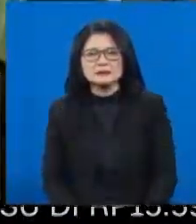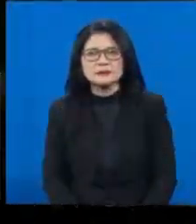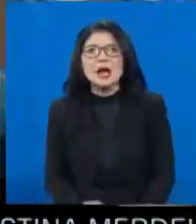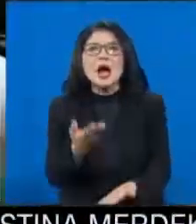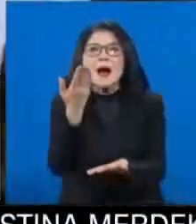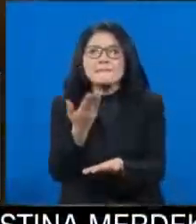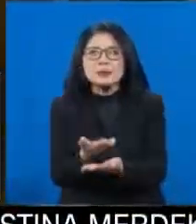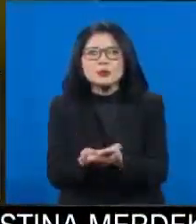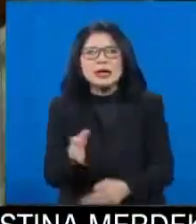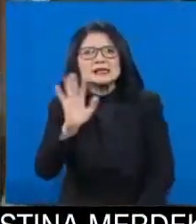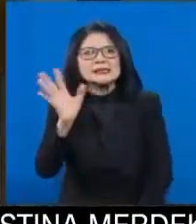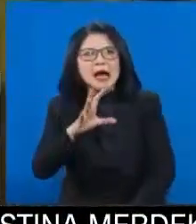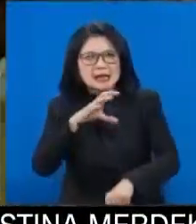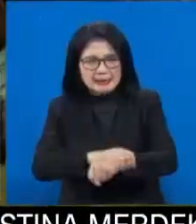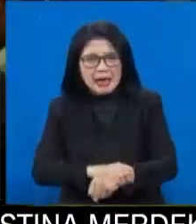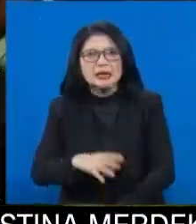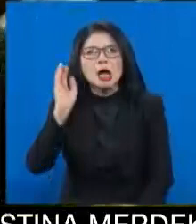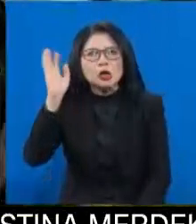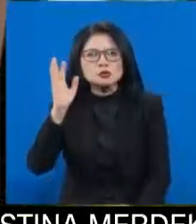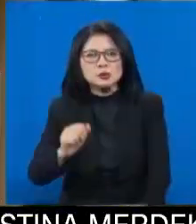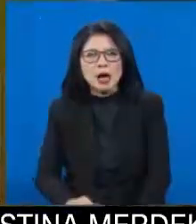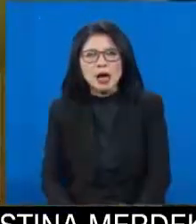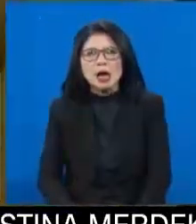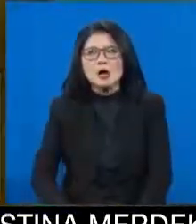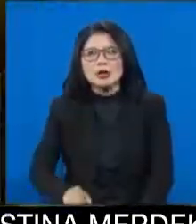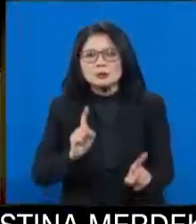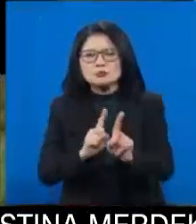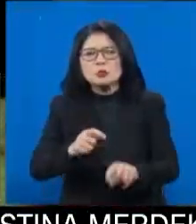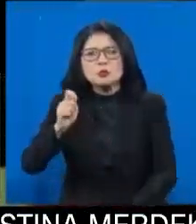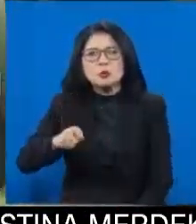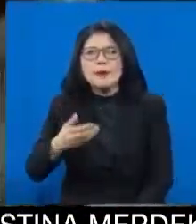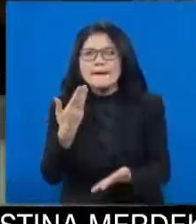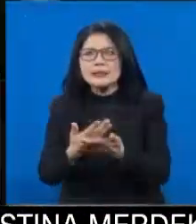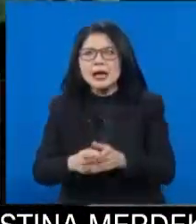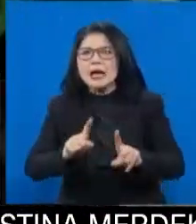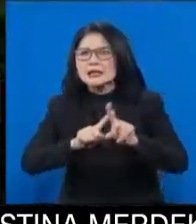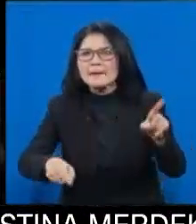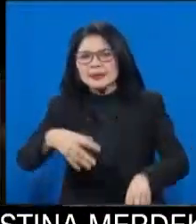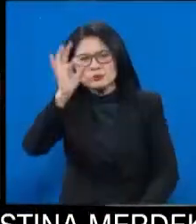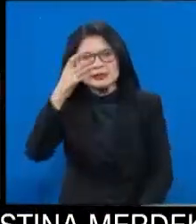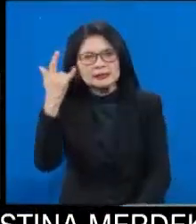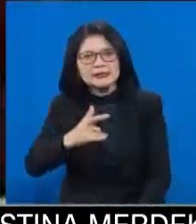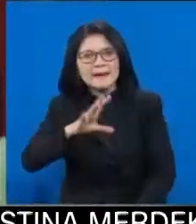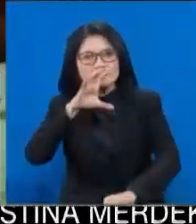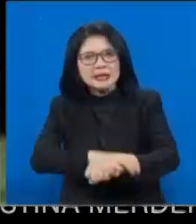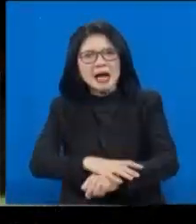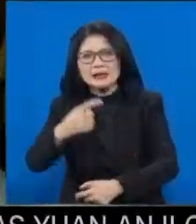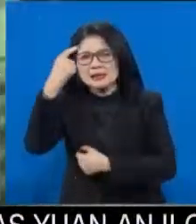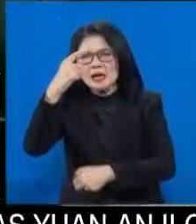Permohonan agar tidak ditahan sebenarnya sudah diajukan oleh para kuasa hukum tersangka. Namun penyidik memutuskan tetap menahan para tersangka